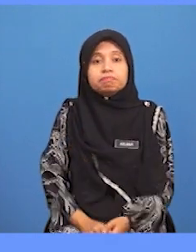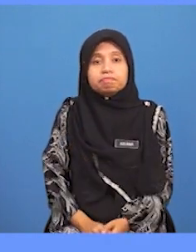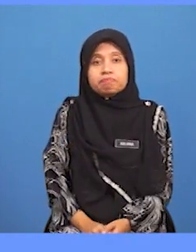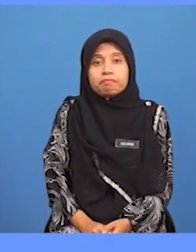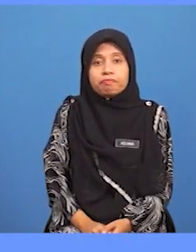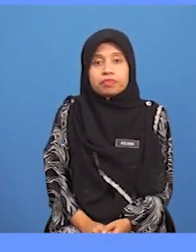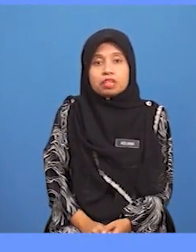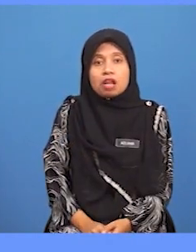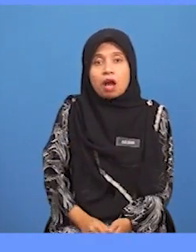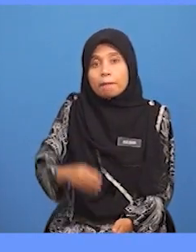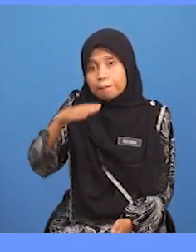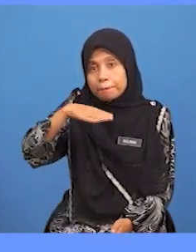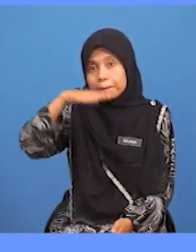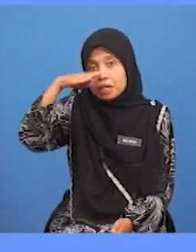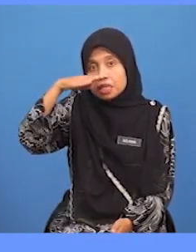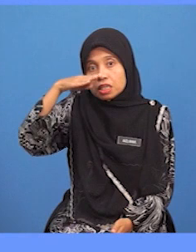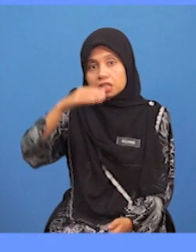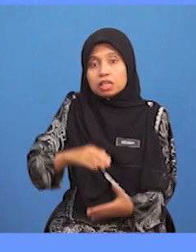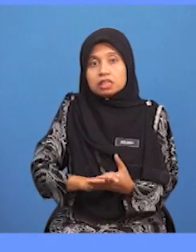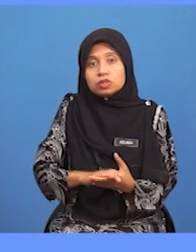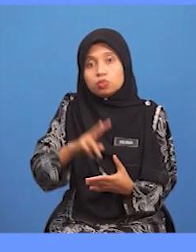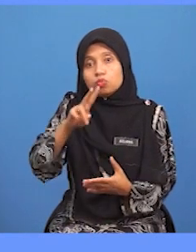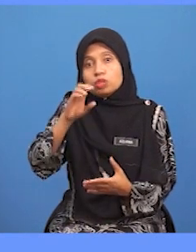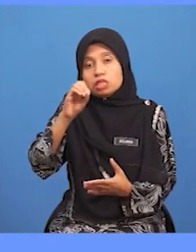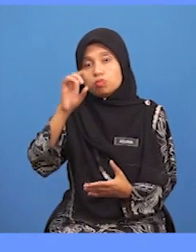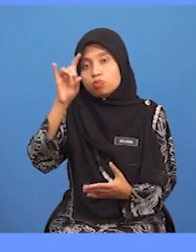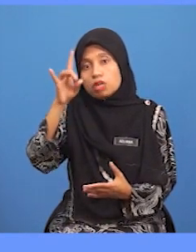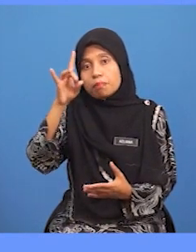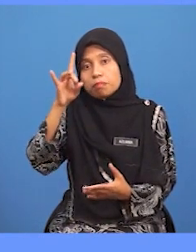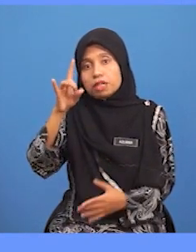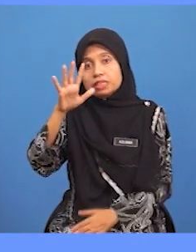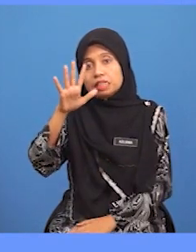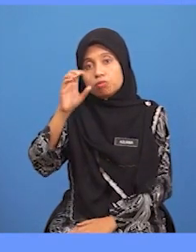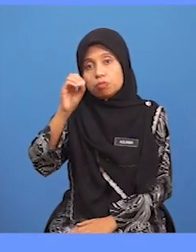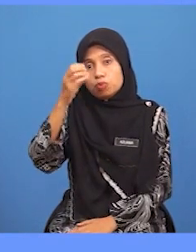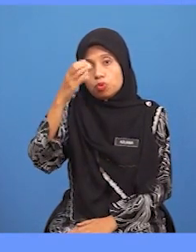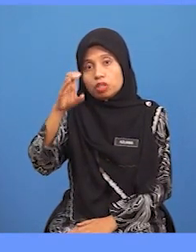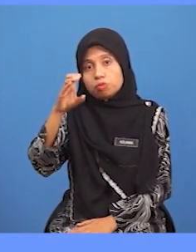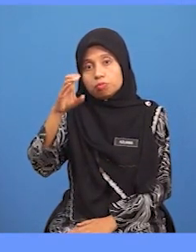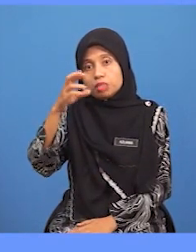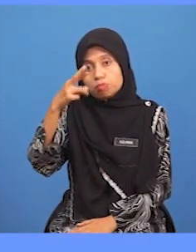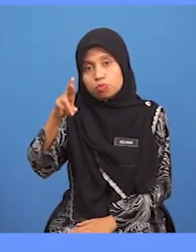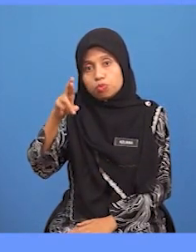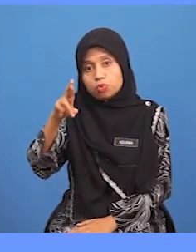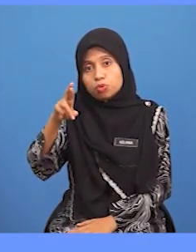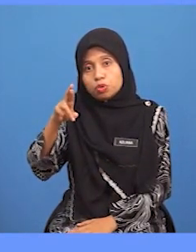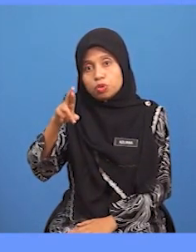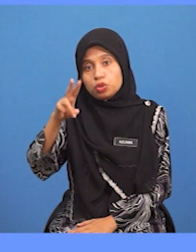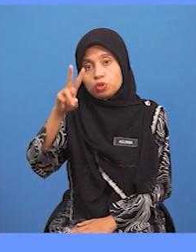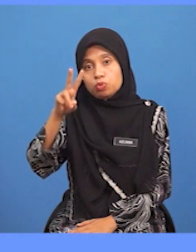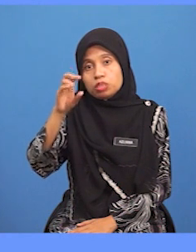malah. Paras keluaran tahun 2018 RM50,000, 2019